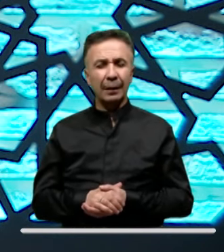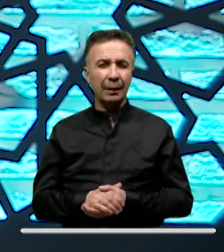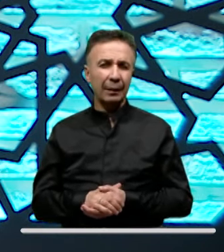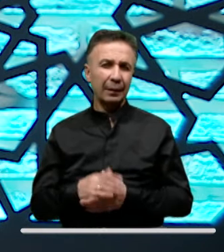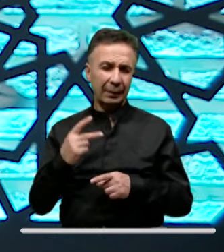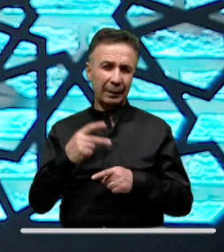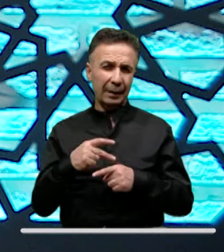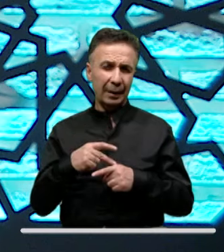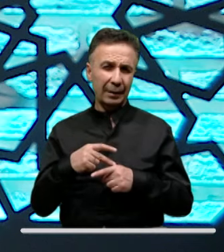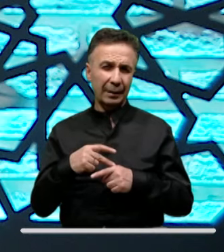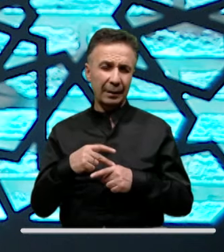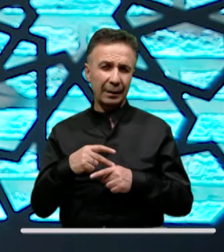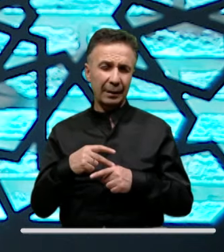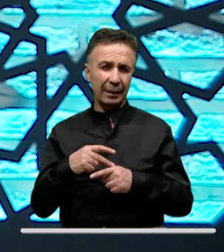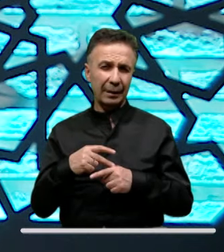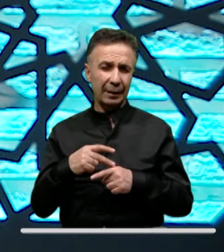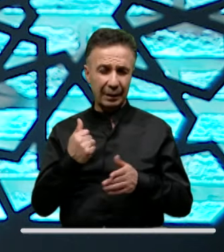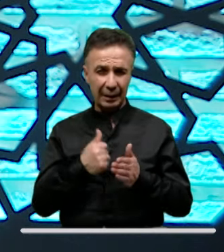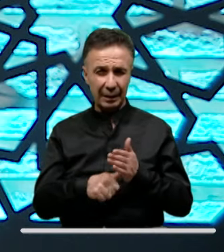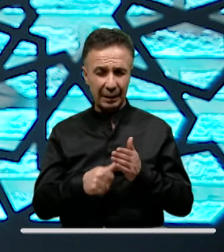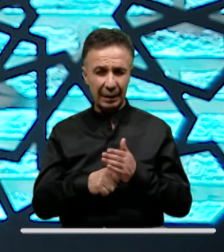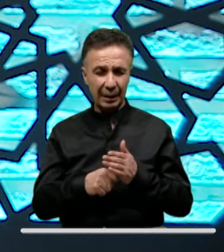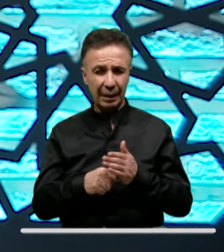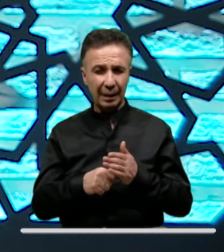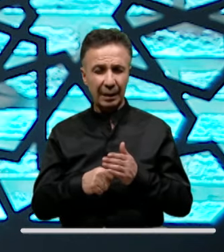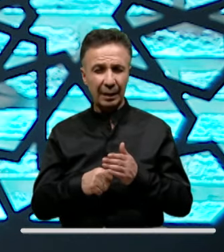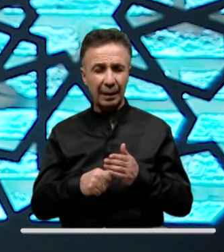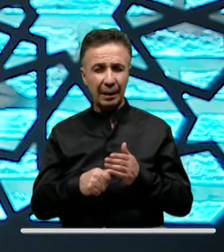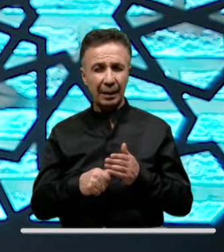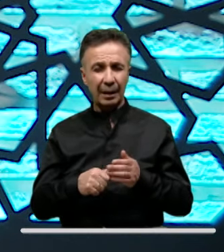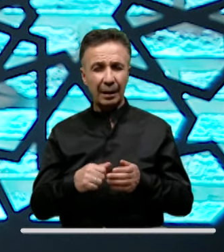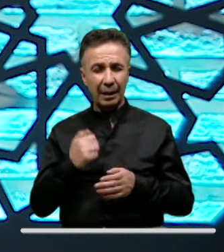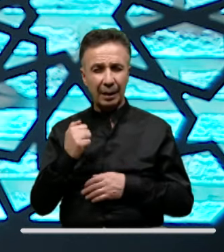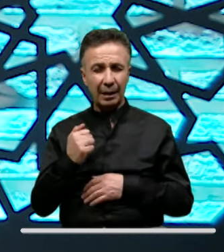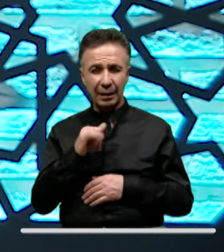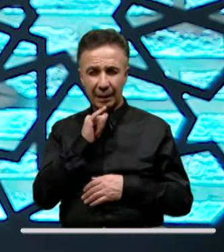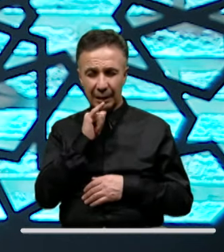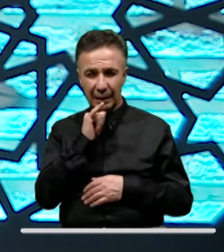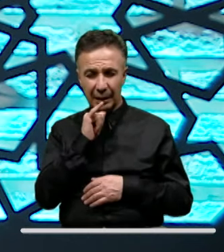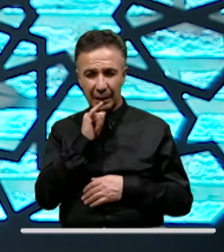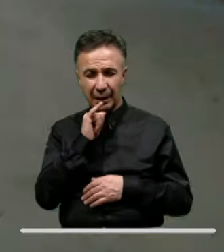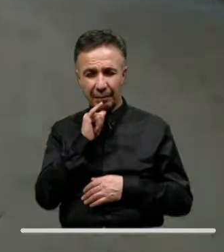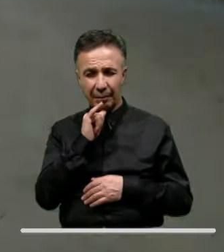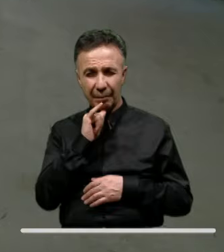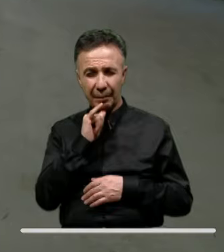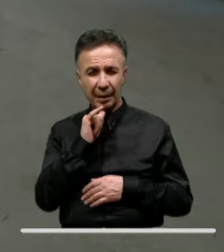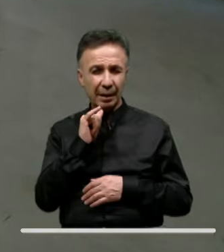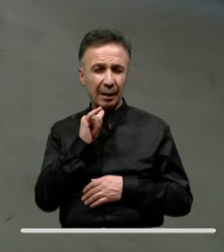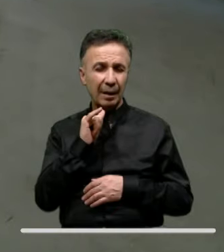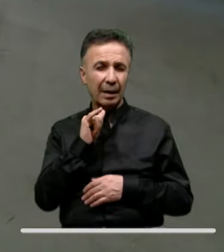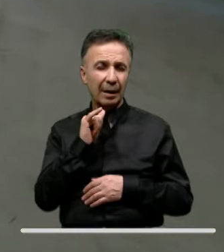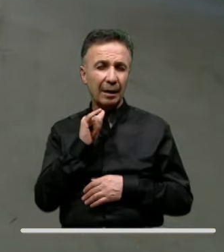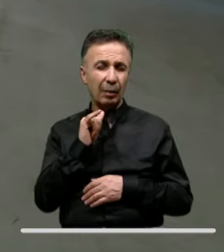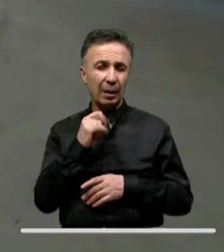atıyorum, tahmin olarak söyleyelim, 6 gram karşılığında bir zekat vermemiz gerekiyor ama